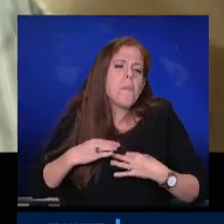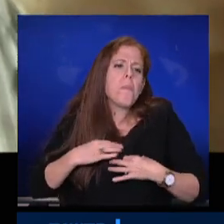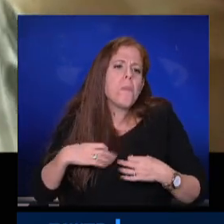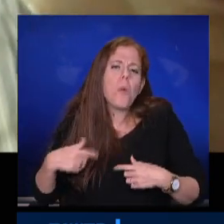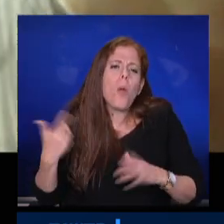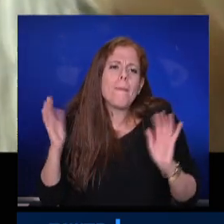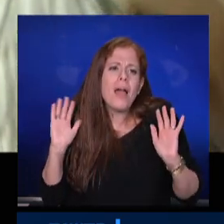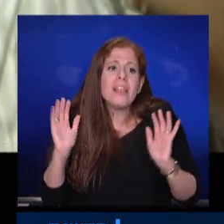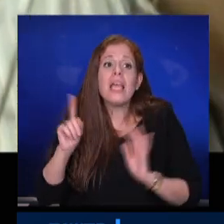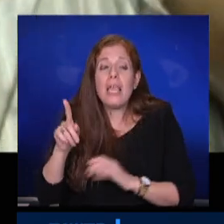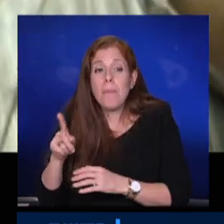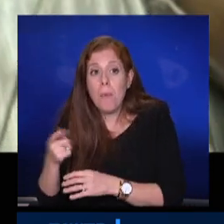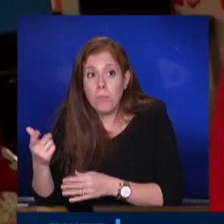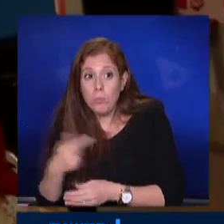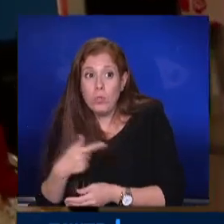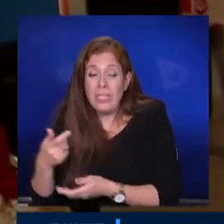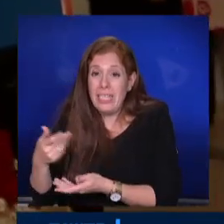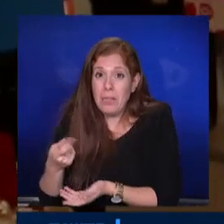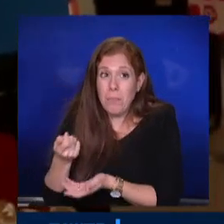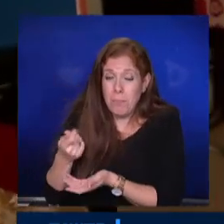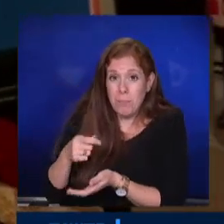לצור דרז ואני חד המילין וג'בי בפלוס.